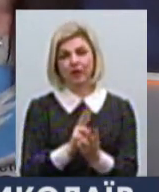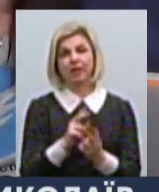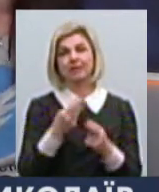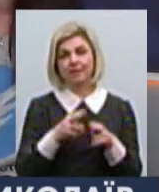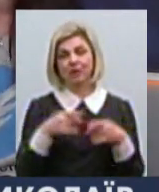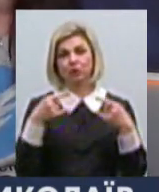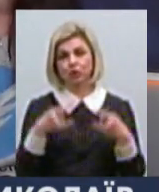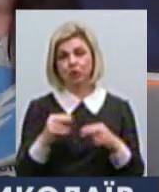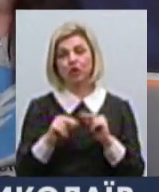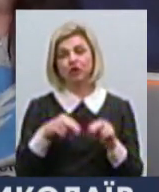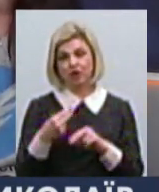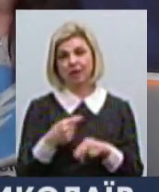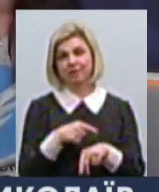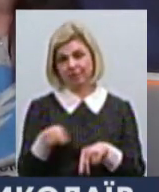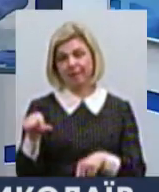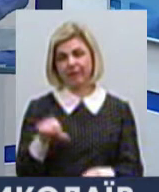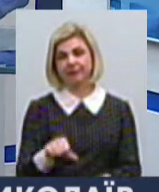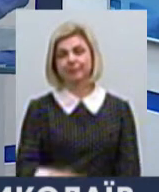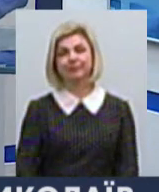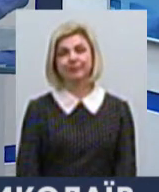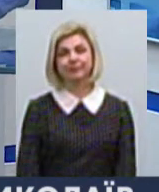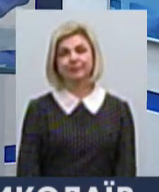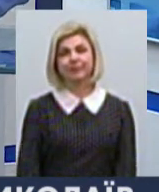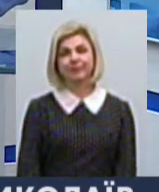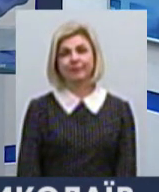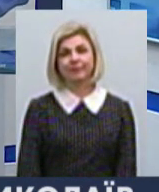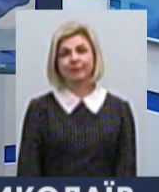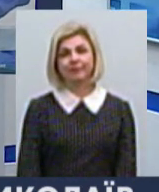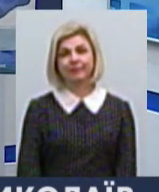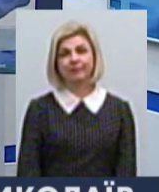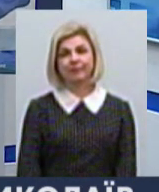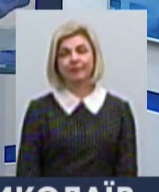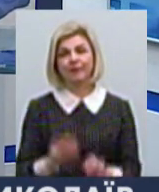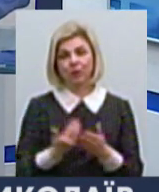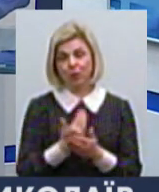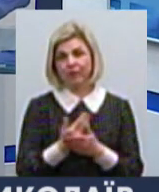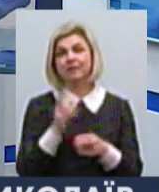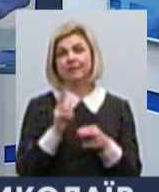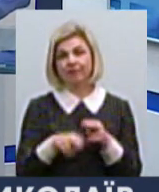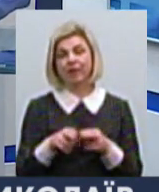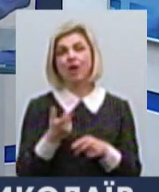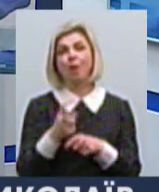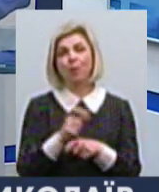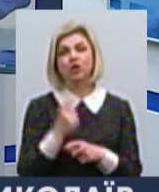цієї студії через декілька хвилин. Володя? Ането? На